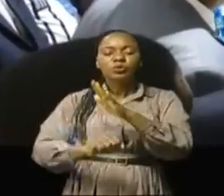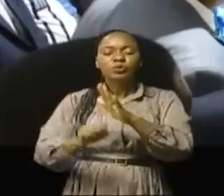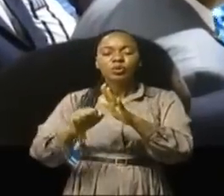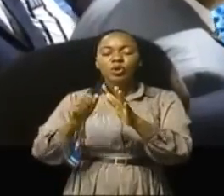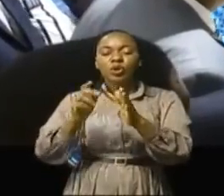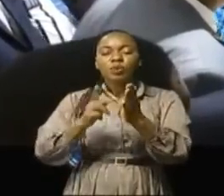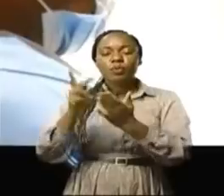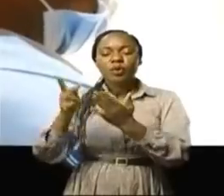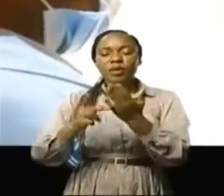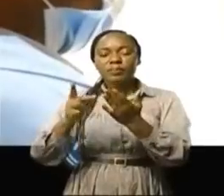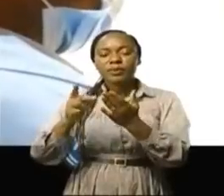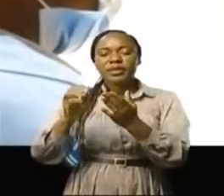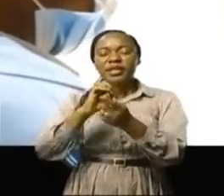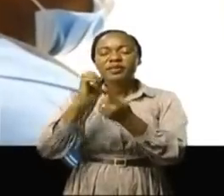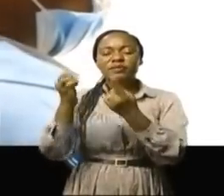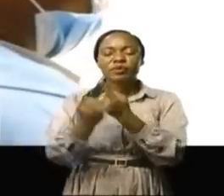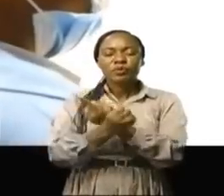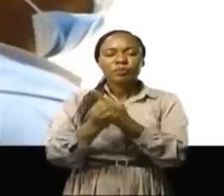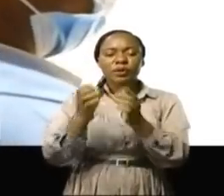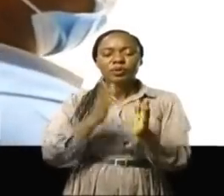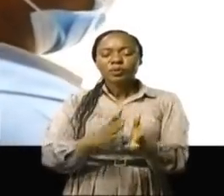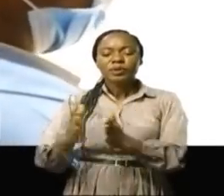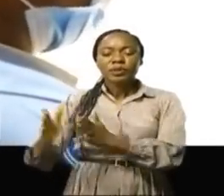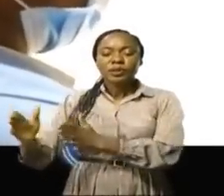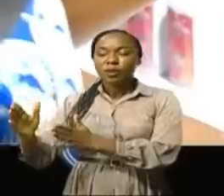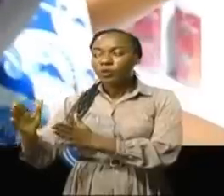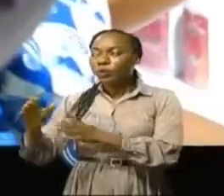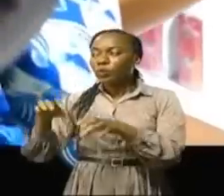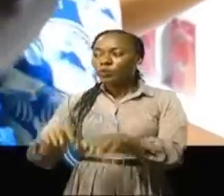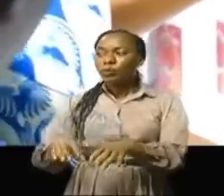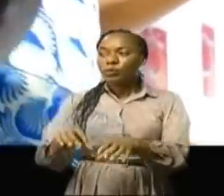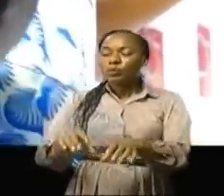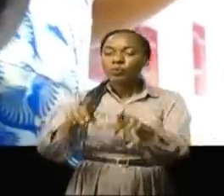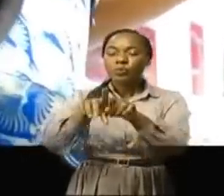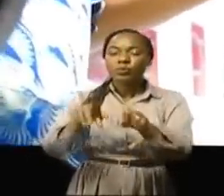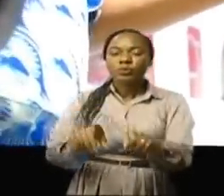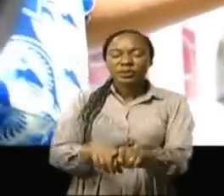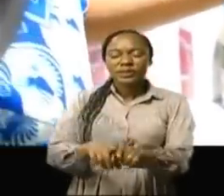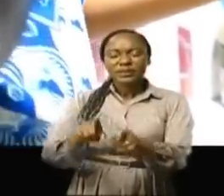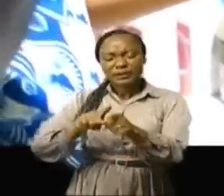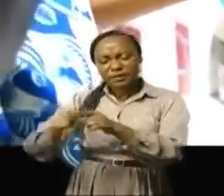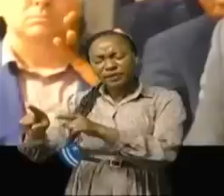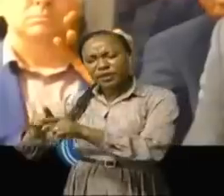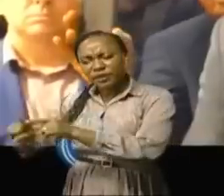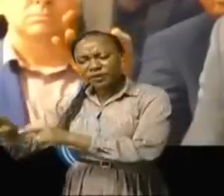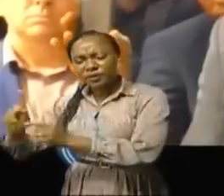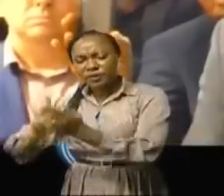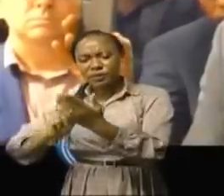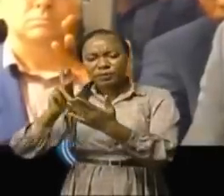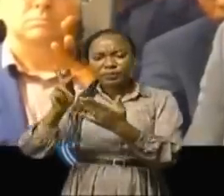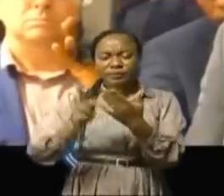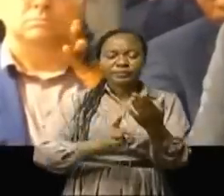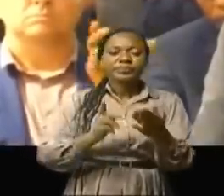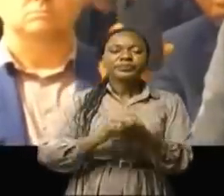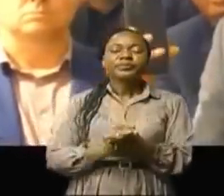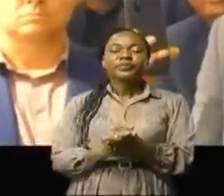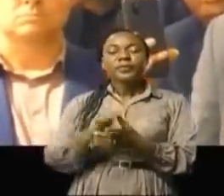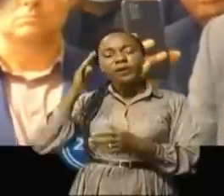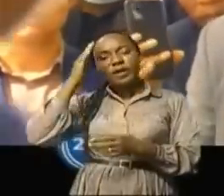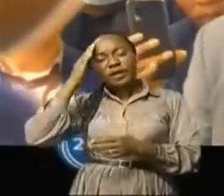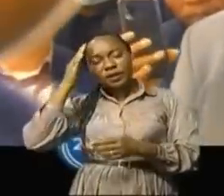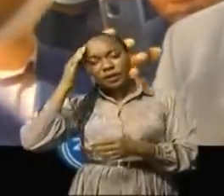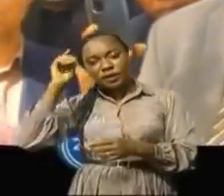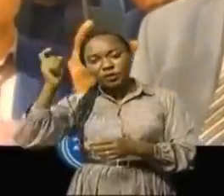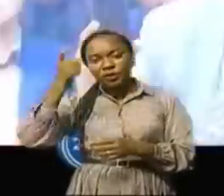en RDC. Cela en vue de vulgariser les résultats de ces différents projets et programmes auprès des parties prenantes, à savoir le